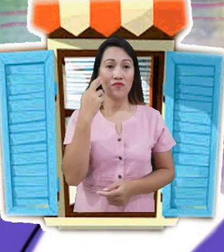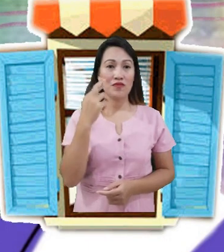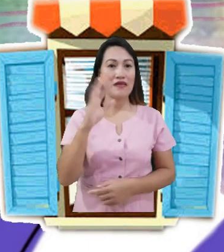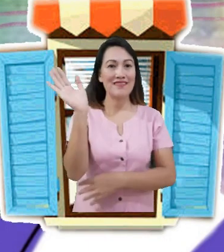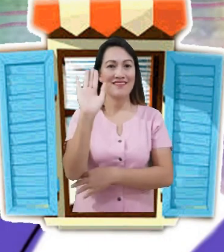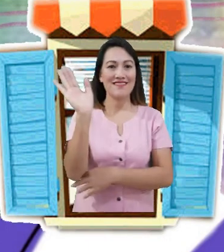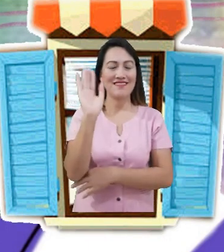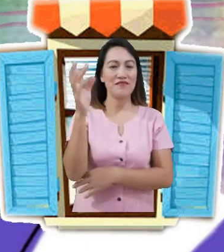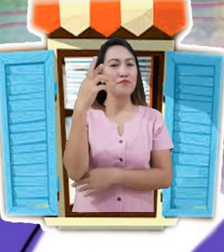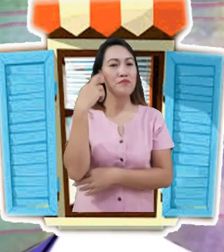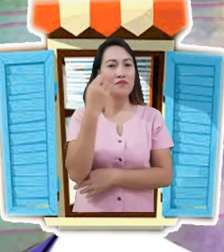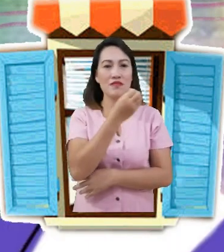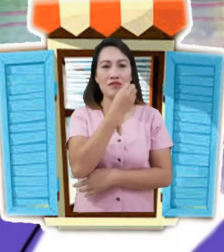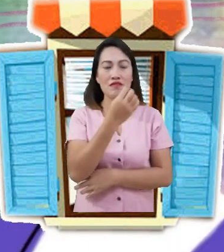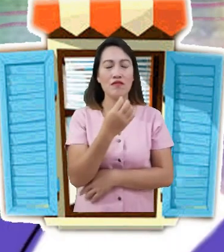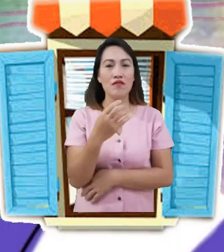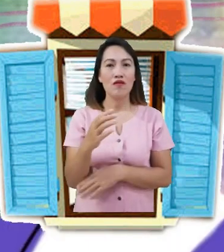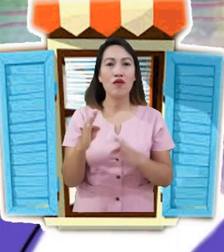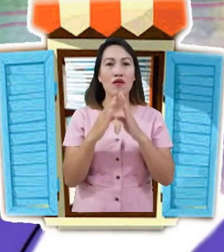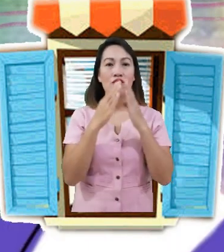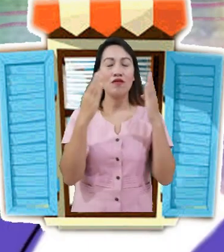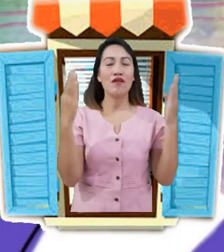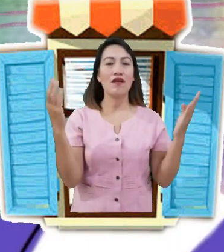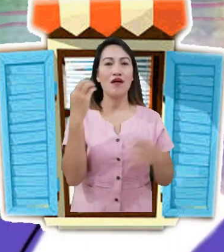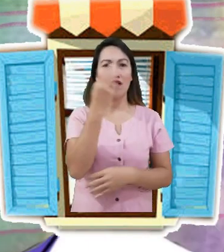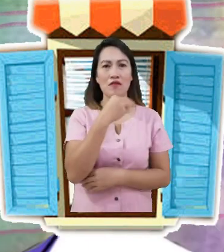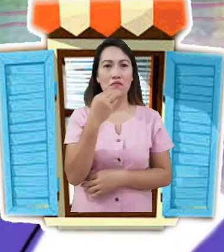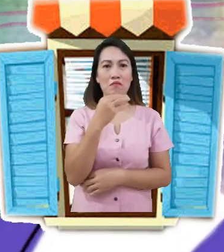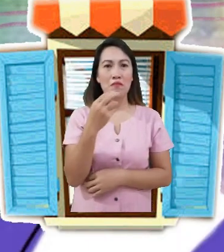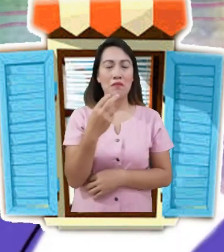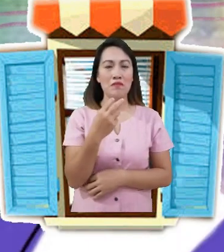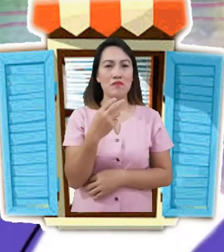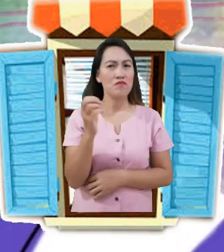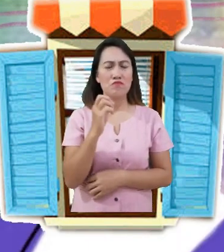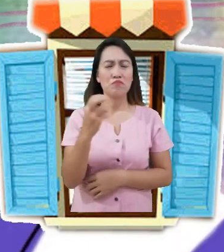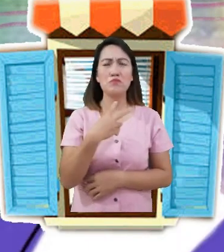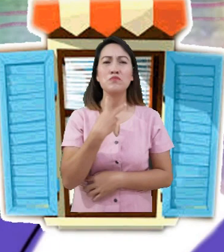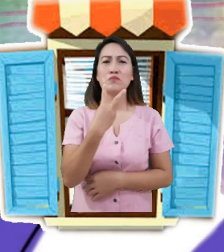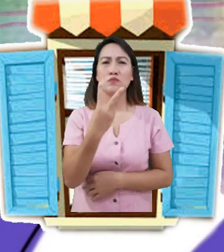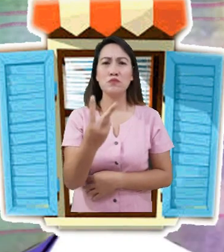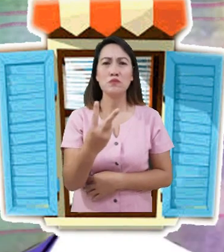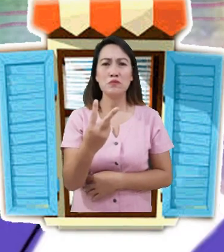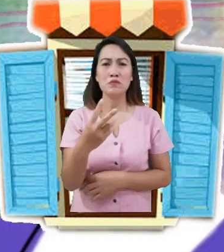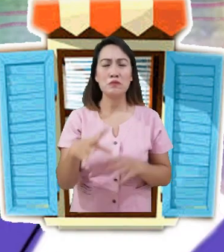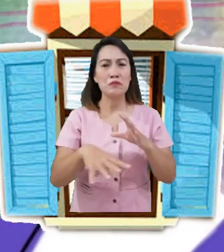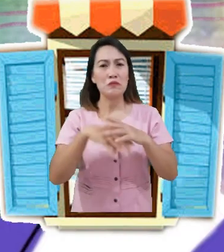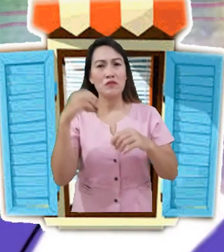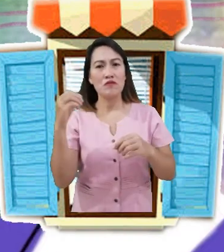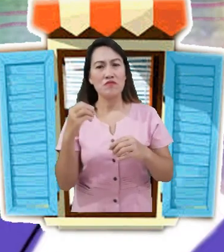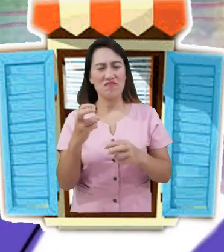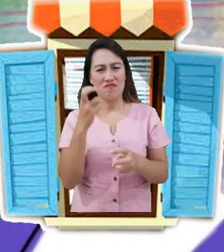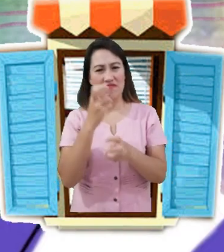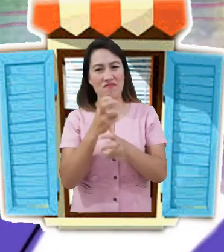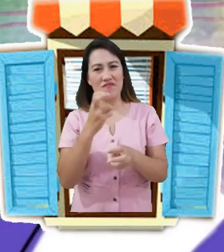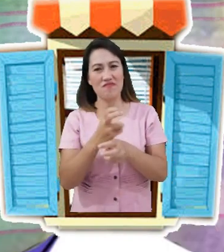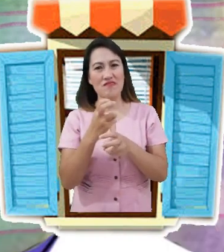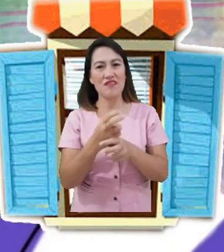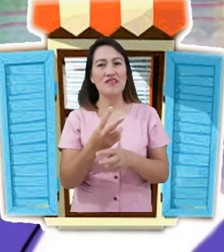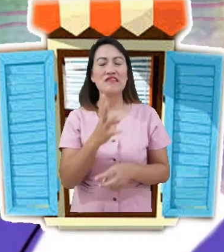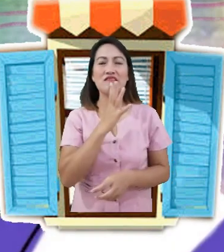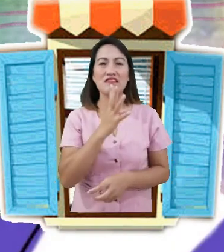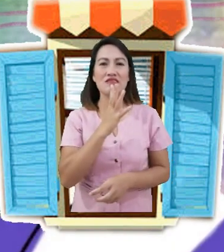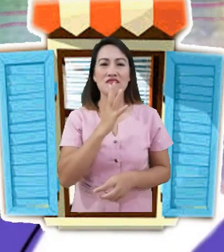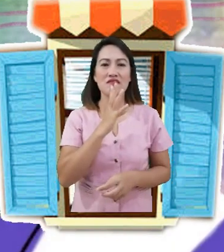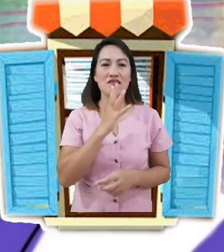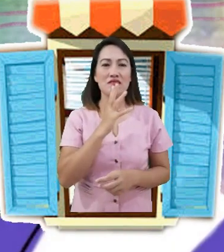kanyang bibig. Pero walang boses ang lumabas at tila ba nahihirapan siya sa pagsasalita. Gumalaw din ang kanyang mga